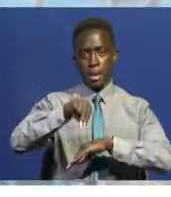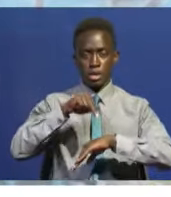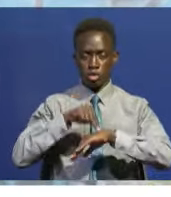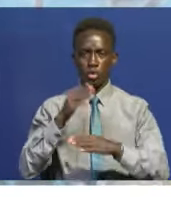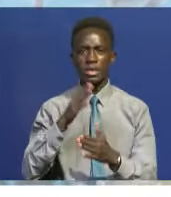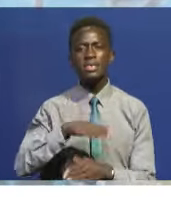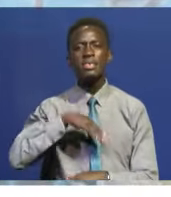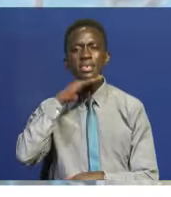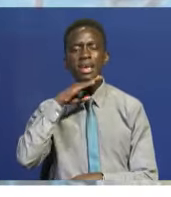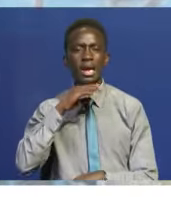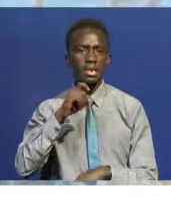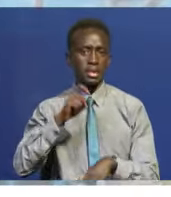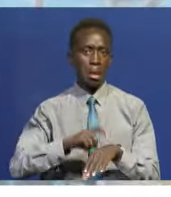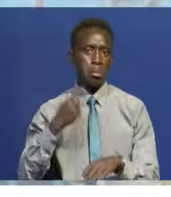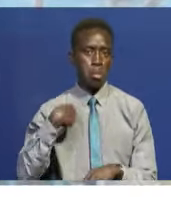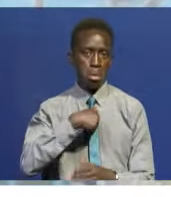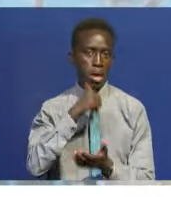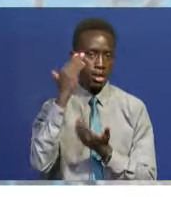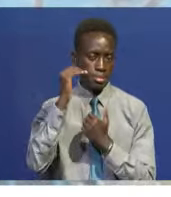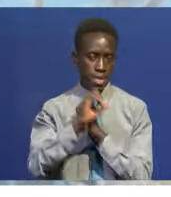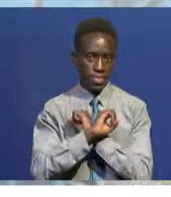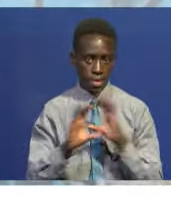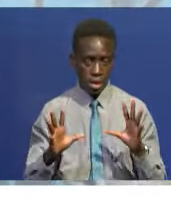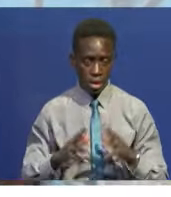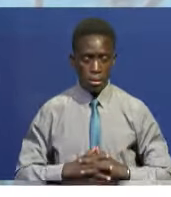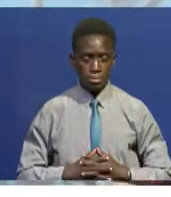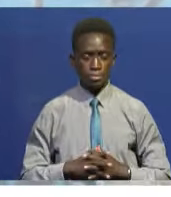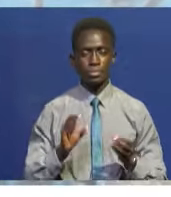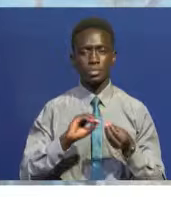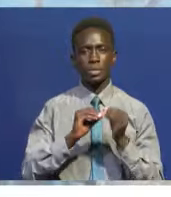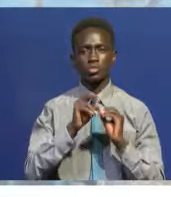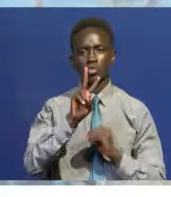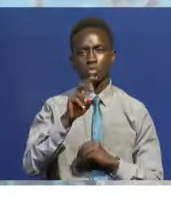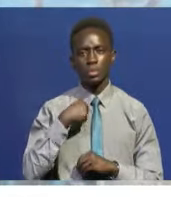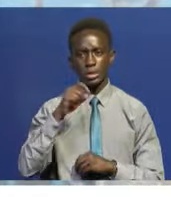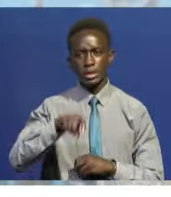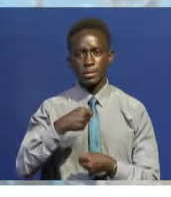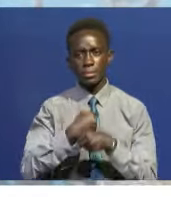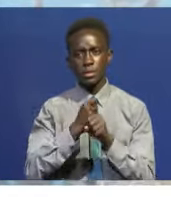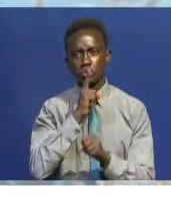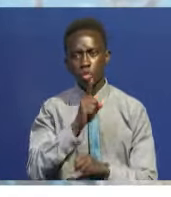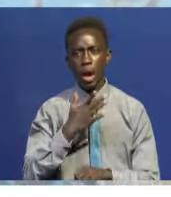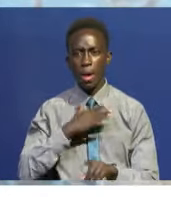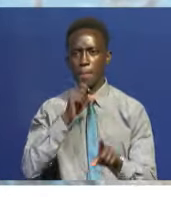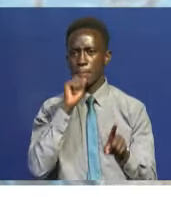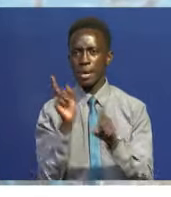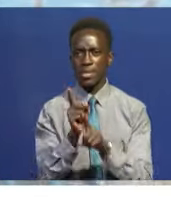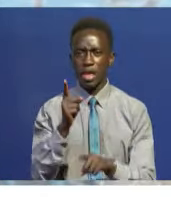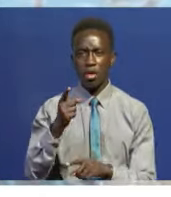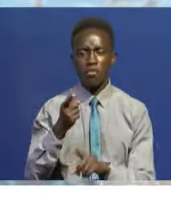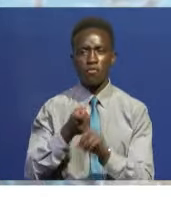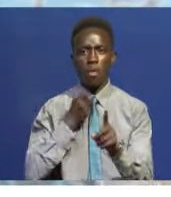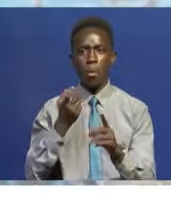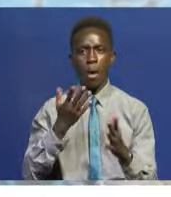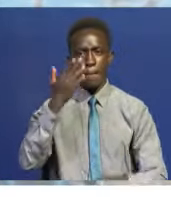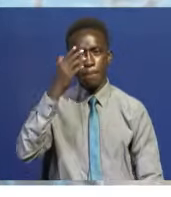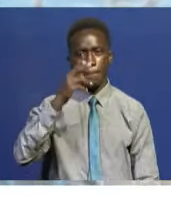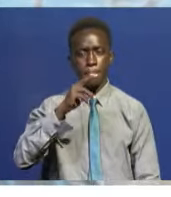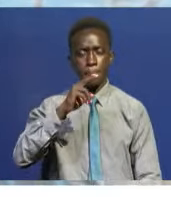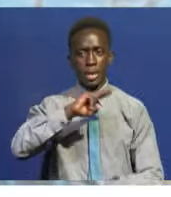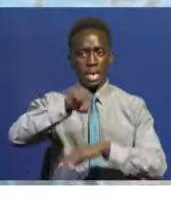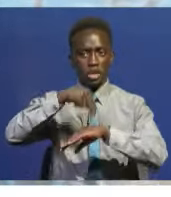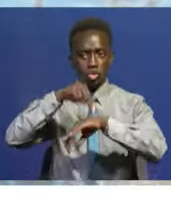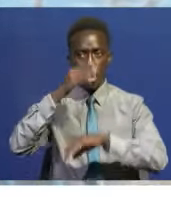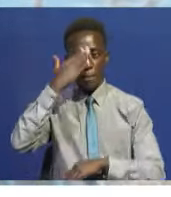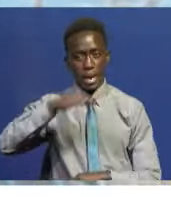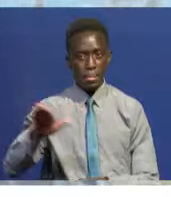pili, Your Excellency, nitoe tu hakikisho kwamba ndugu zetu wale wa National Assembly wamemalizia